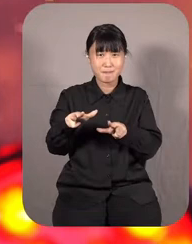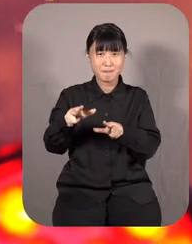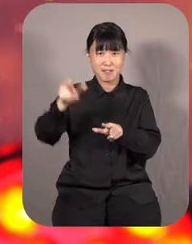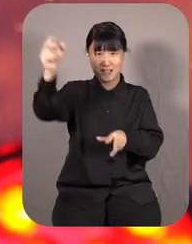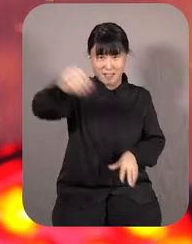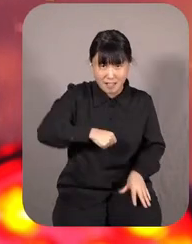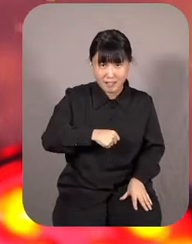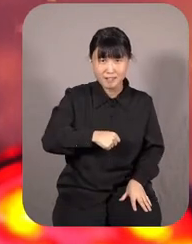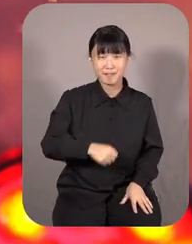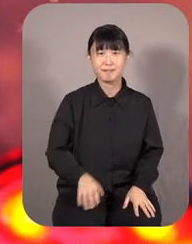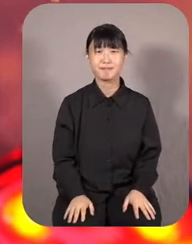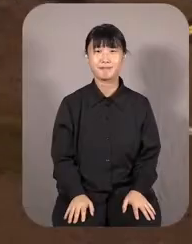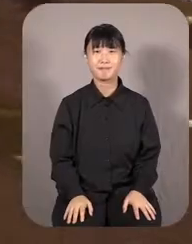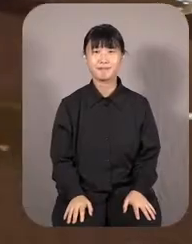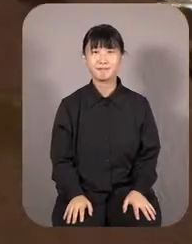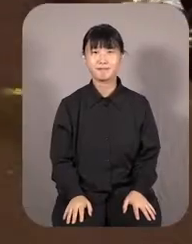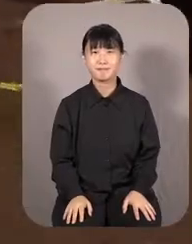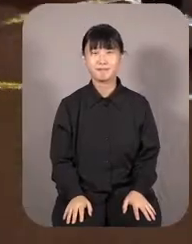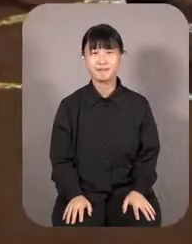끌어내립시다.